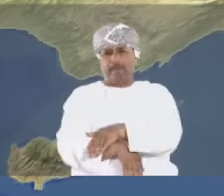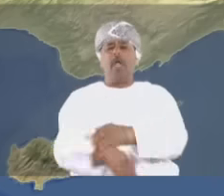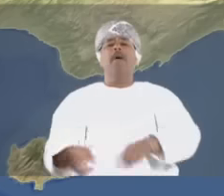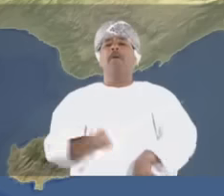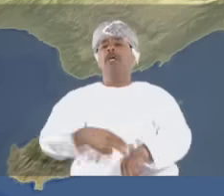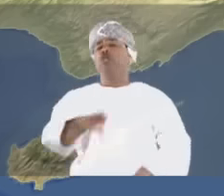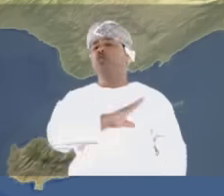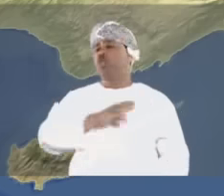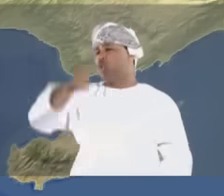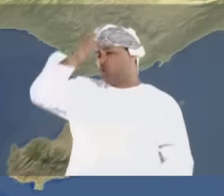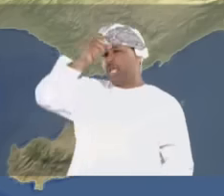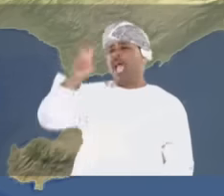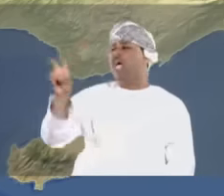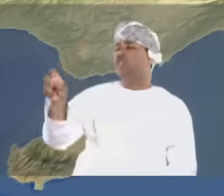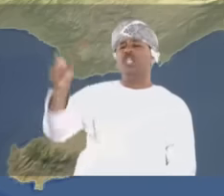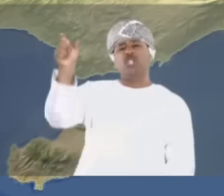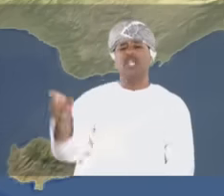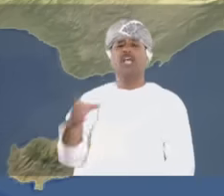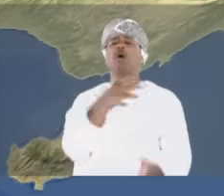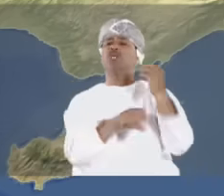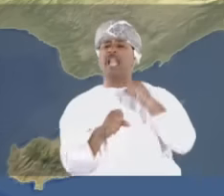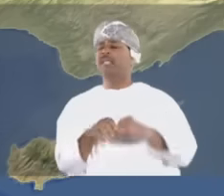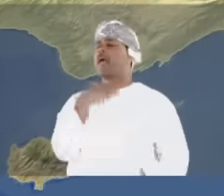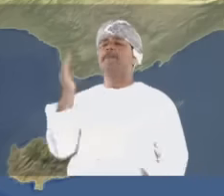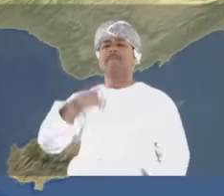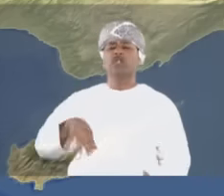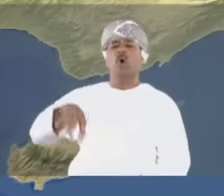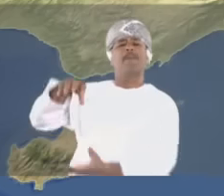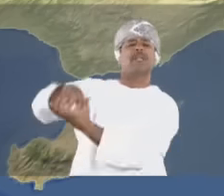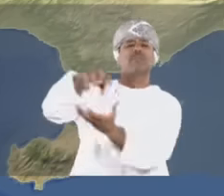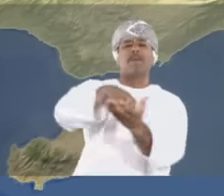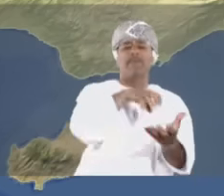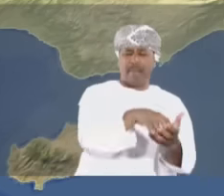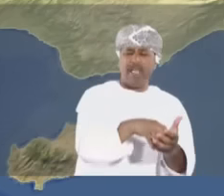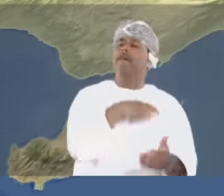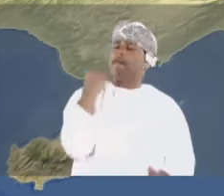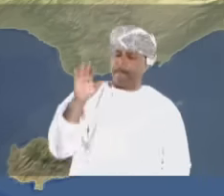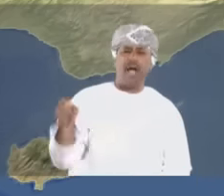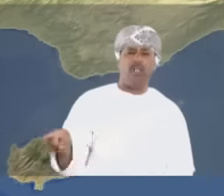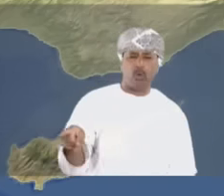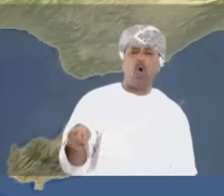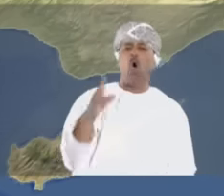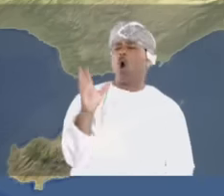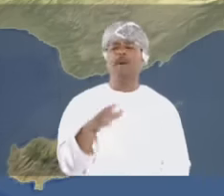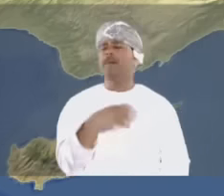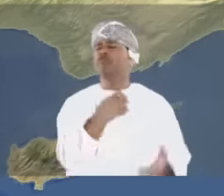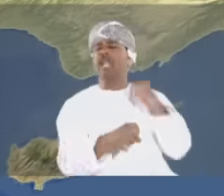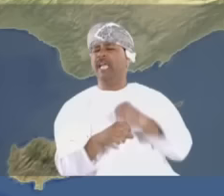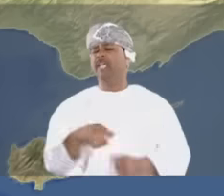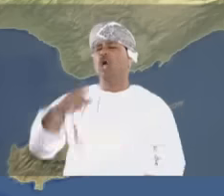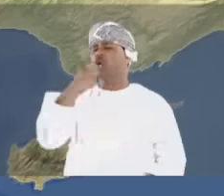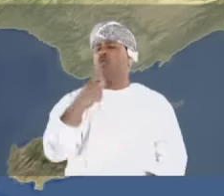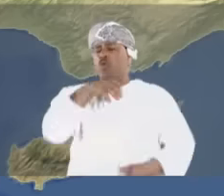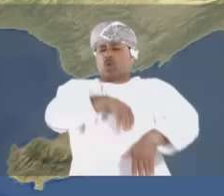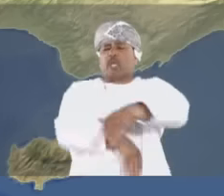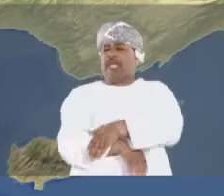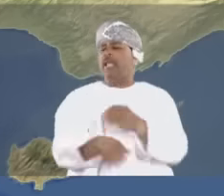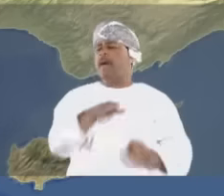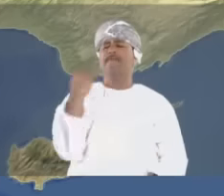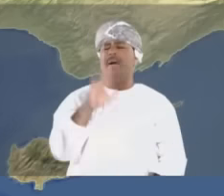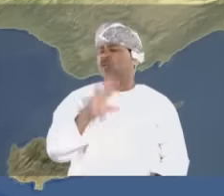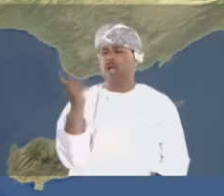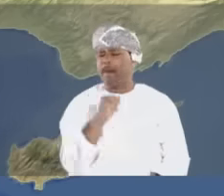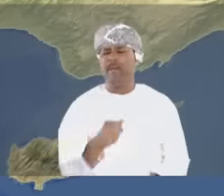أن 20 مسلحا كرديا قتلوا في مناطق جزيرة وسور، مما يرفع عدد المسلحين الذين قتلوا في البلدتين إلى